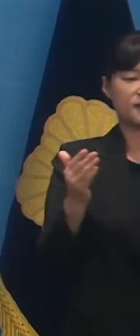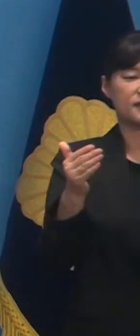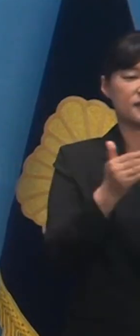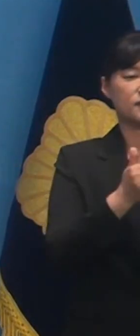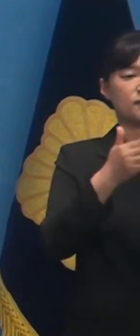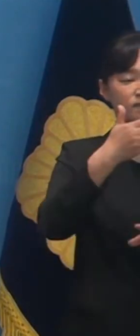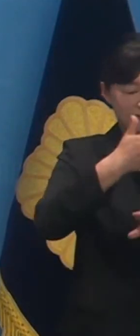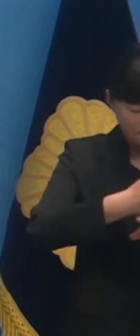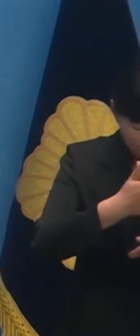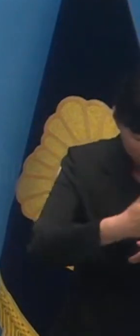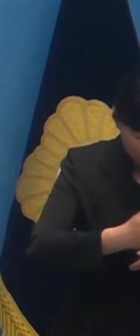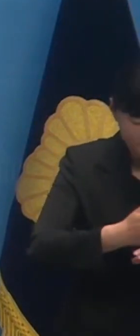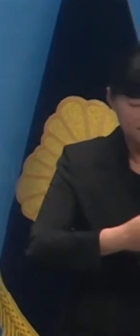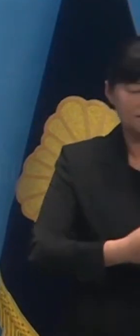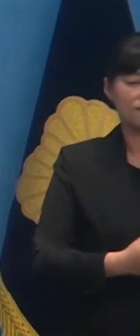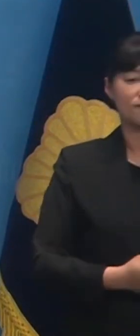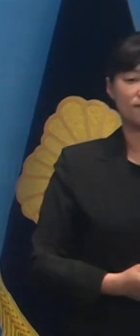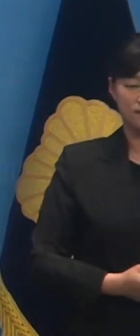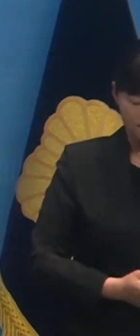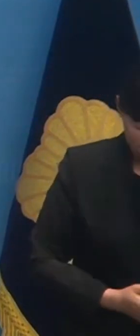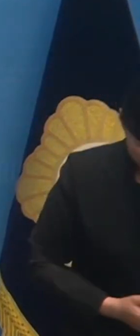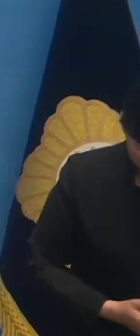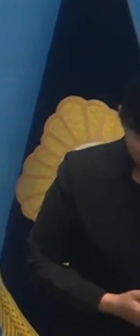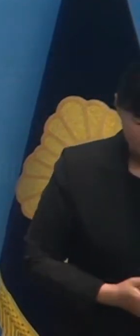마칩니다. 감사합니다.